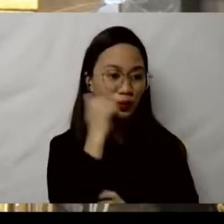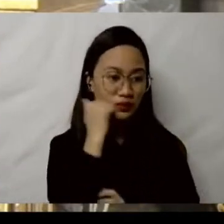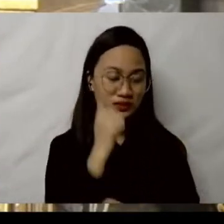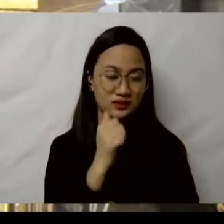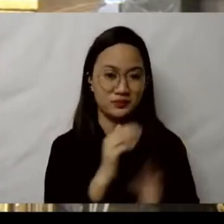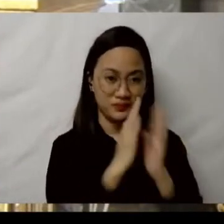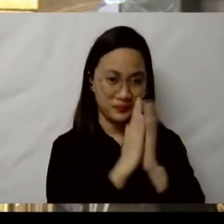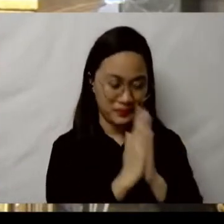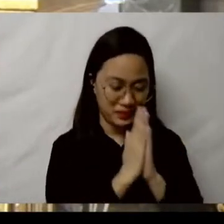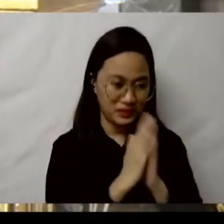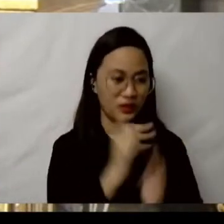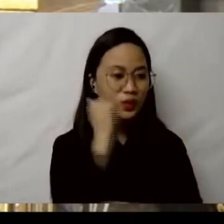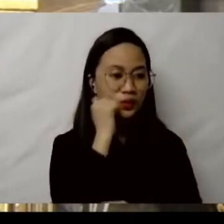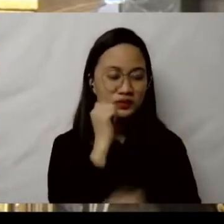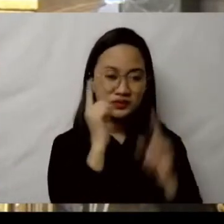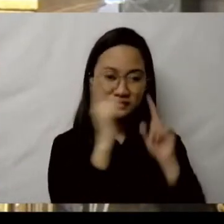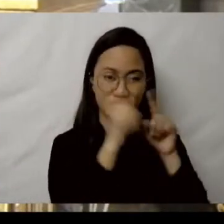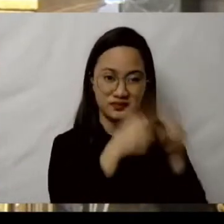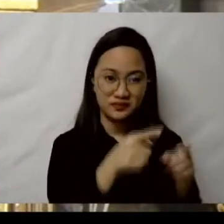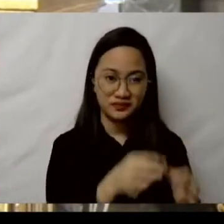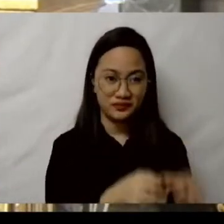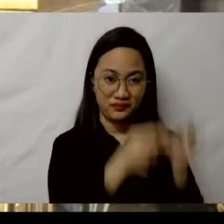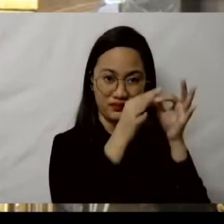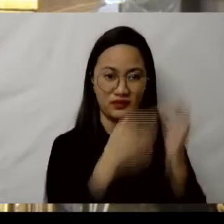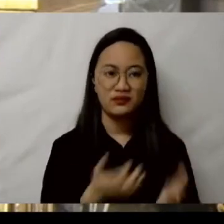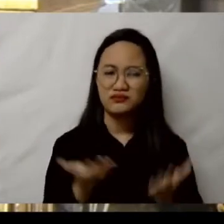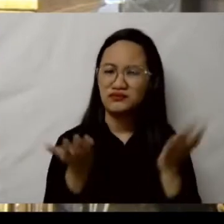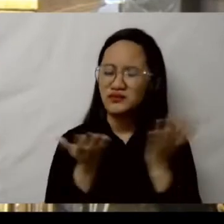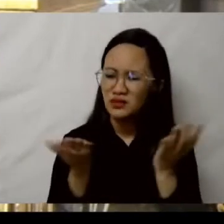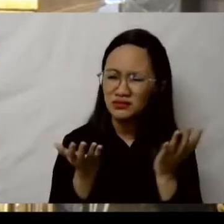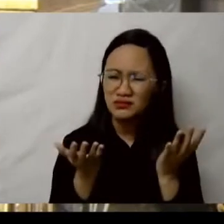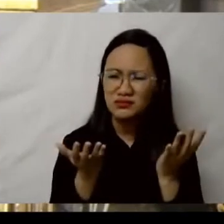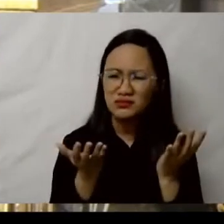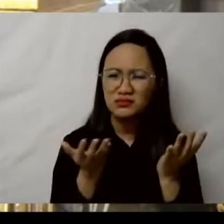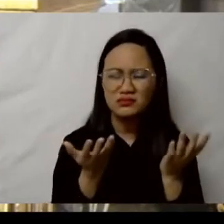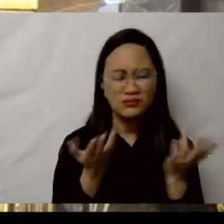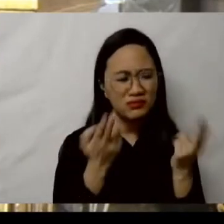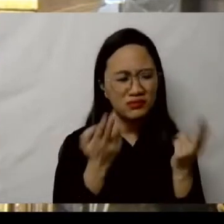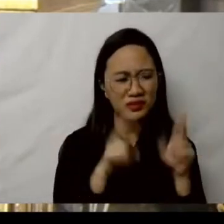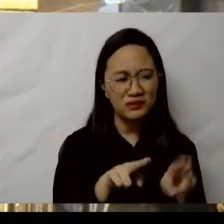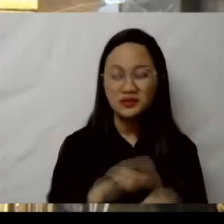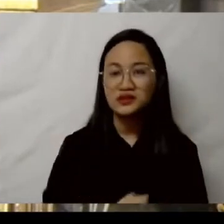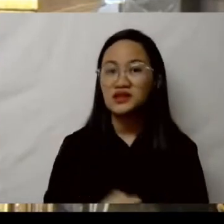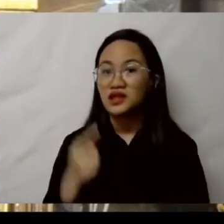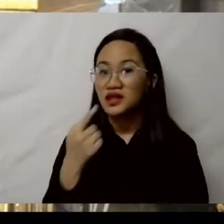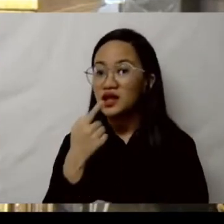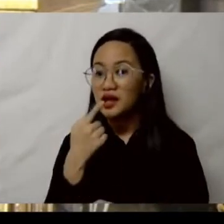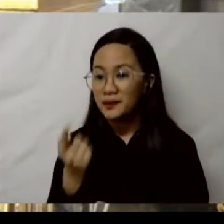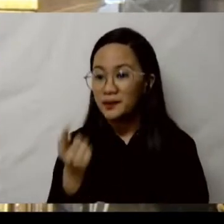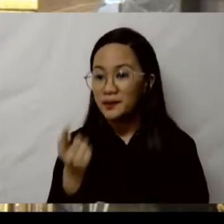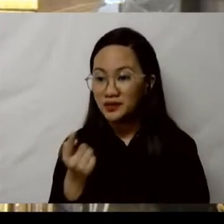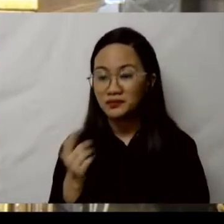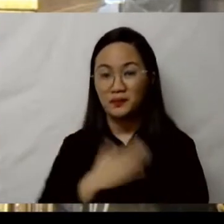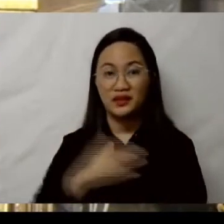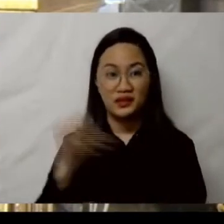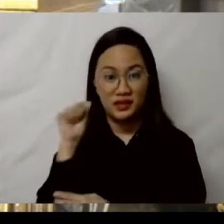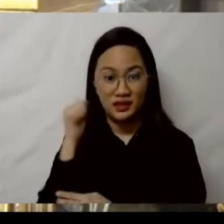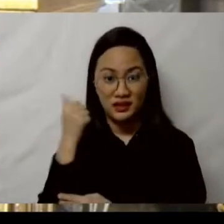yan? Father, yung tiyahin ko na napakamadasalin, ang daming aklat, ang daming binabasa ng dasal, doon ko nakuha,